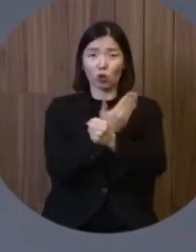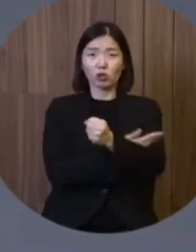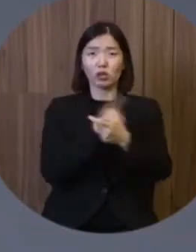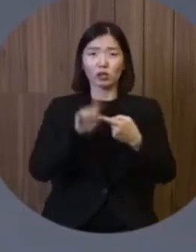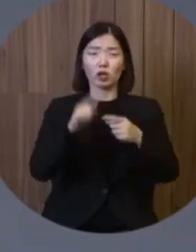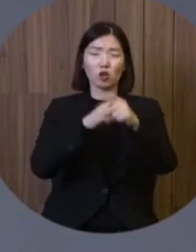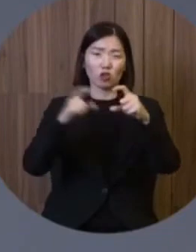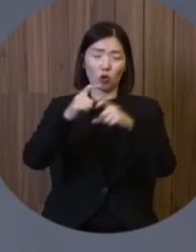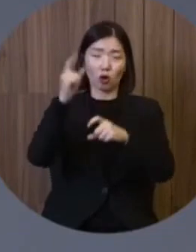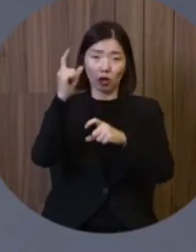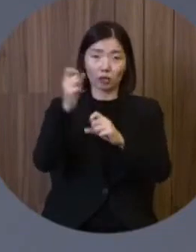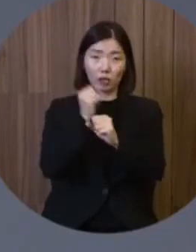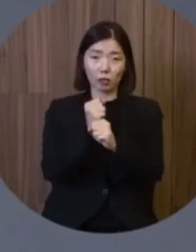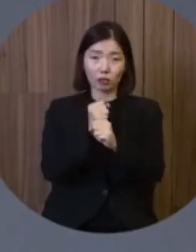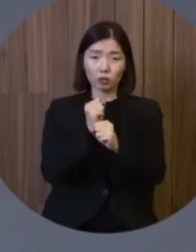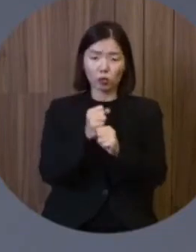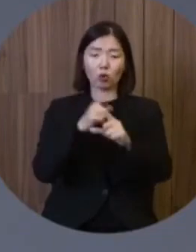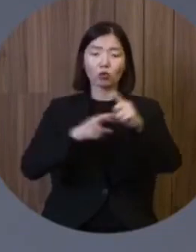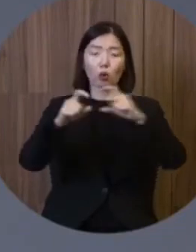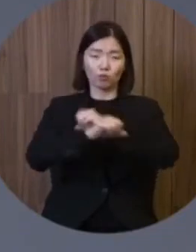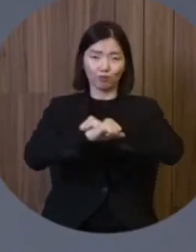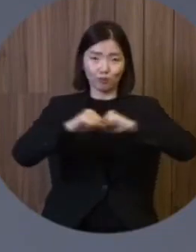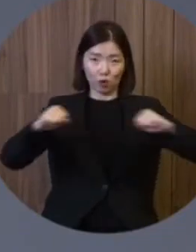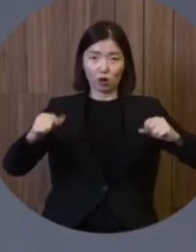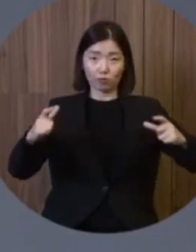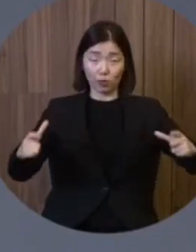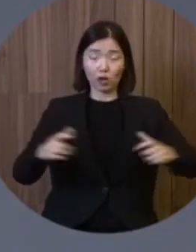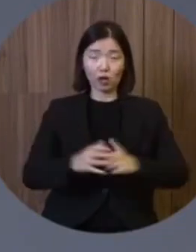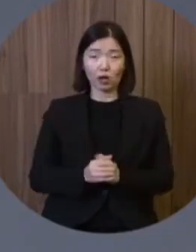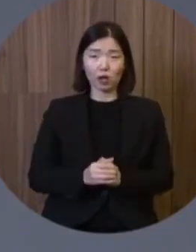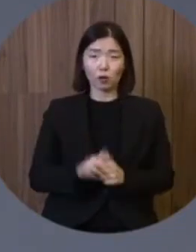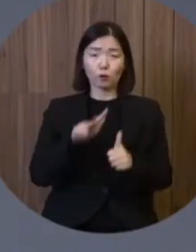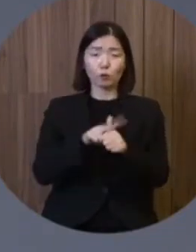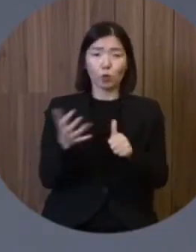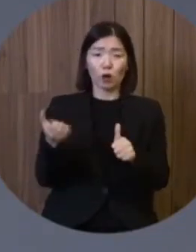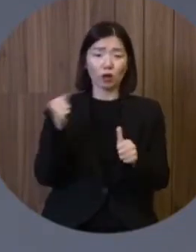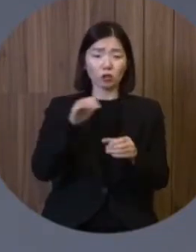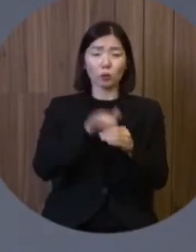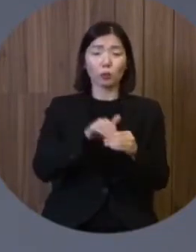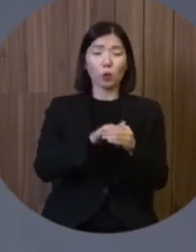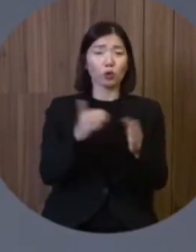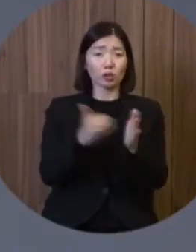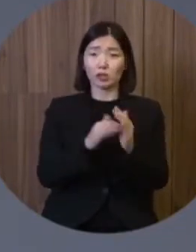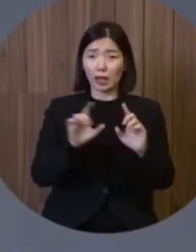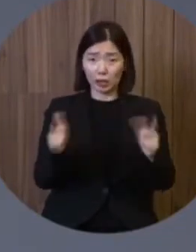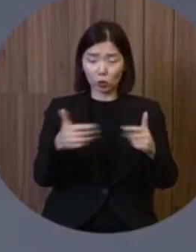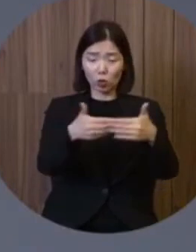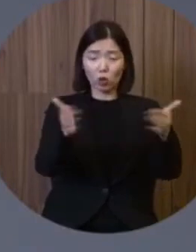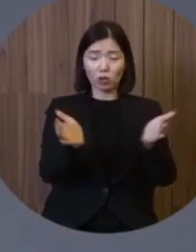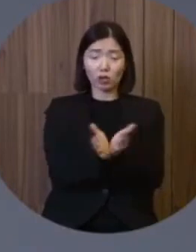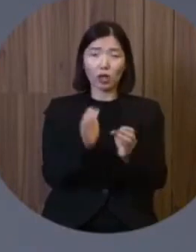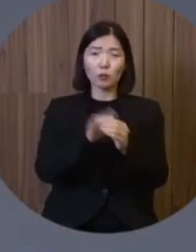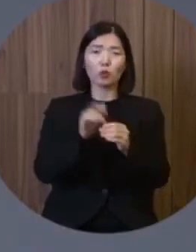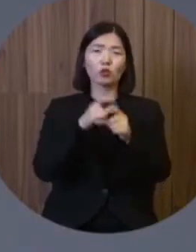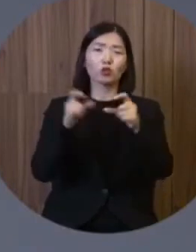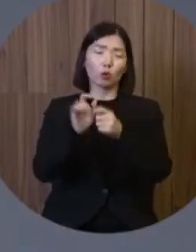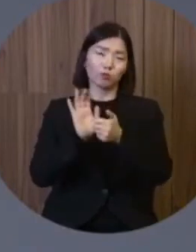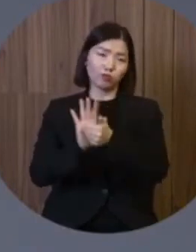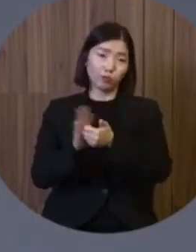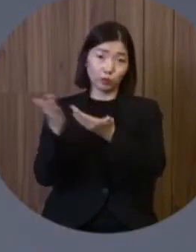더 튼튼하게 세워 운동장을 넓히겠습니다. 후보가 가진 표 말고도 당이 후보에게 표를 보태야